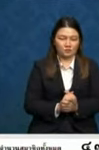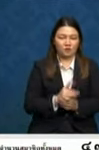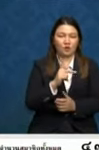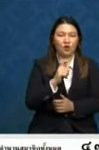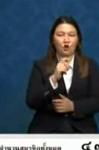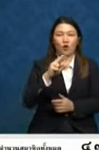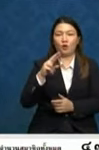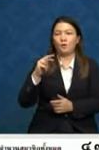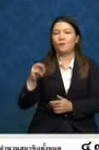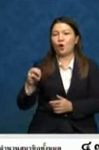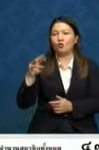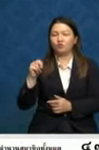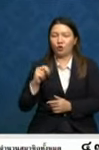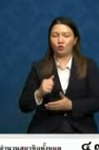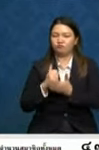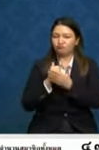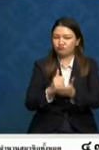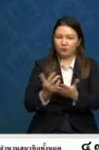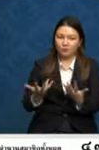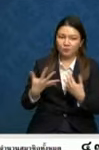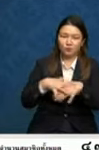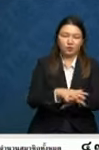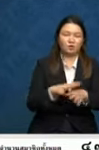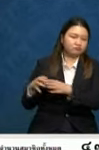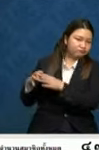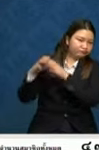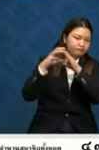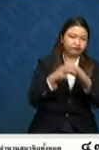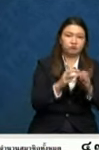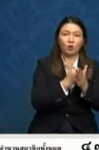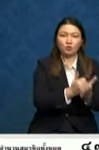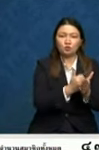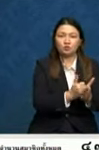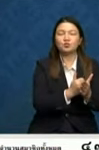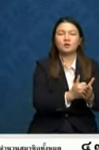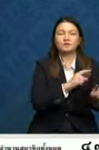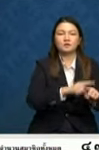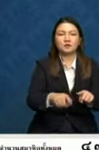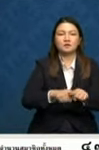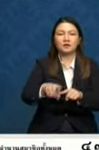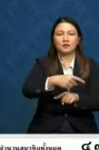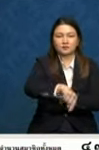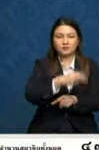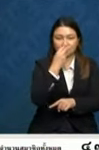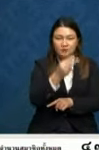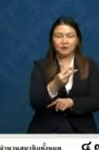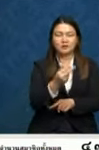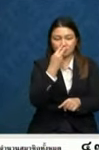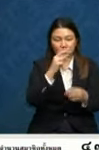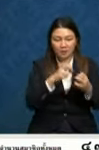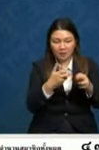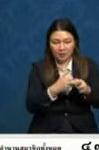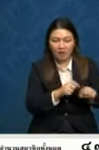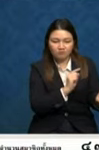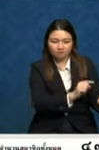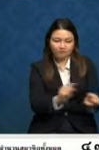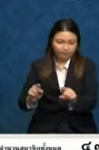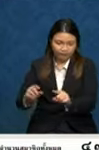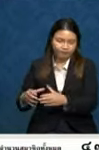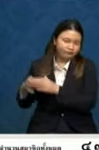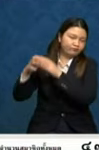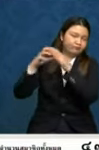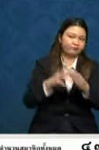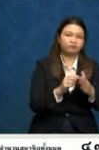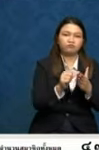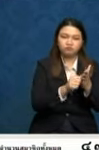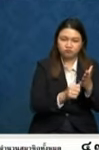อีกส่วนหนึ่งในการที่ขับเคลื่อนกำลังพลขับเคลื่อนในเรื่องของปัจจัยต่างๆเพื่อลงไปช่วยเหลือประชาชนในเหตุการณ์น้ำท่วม